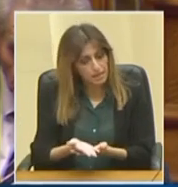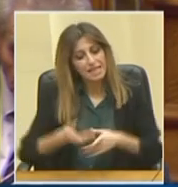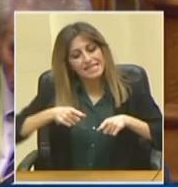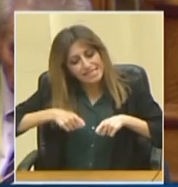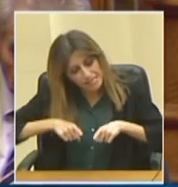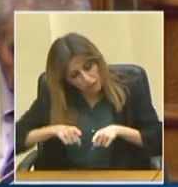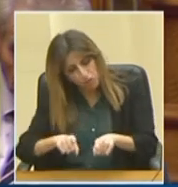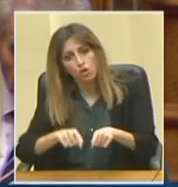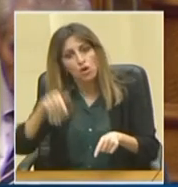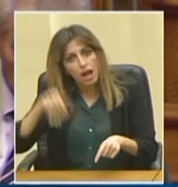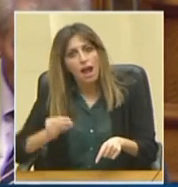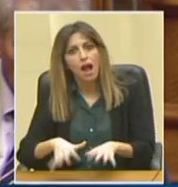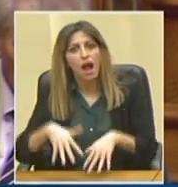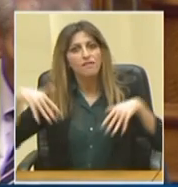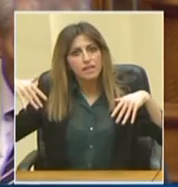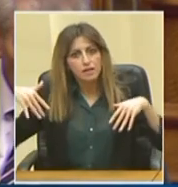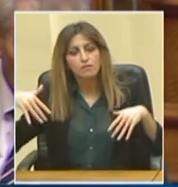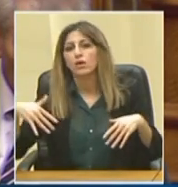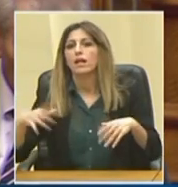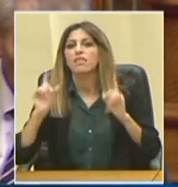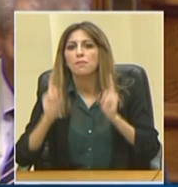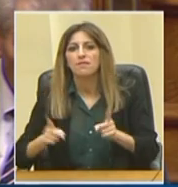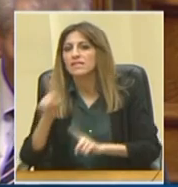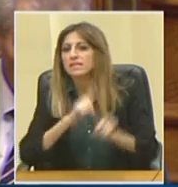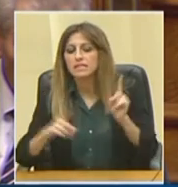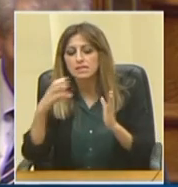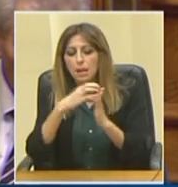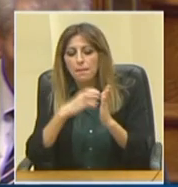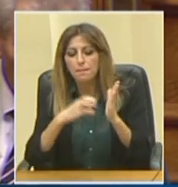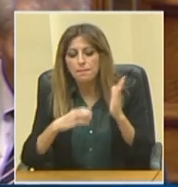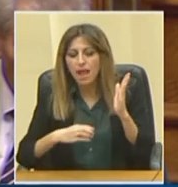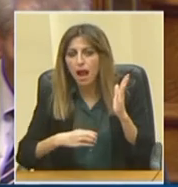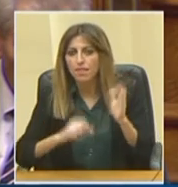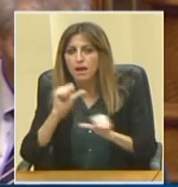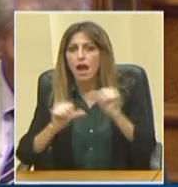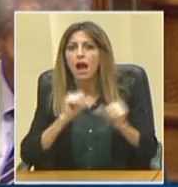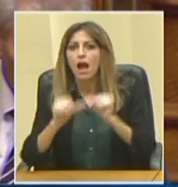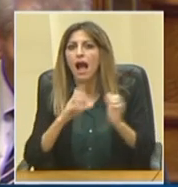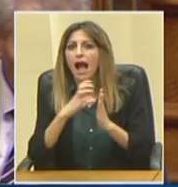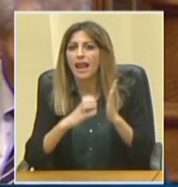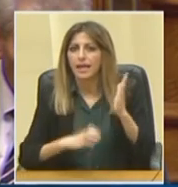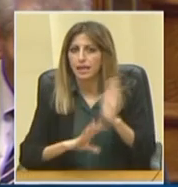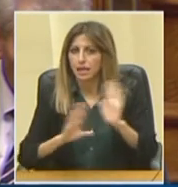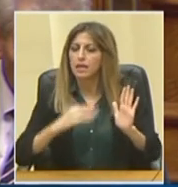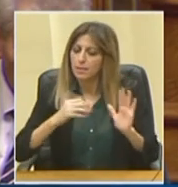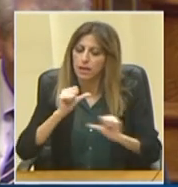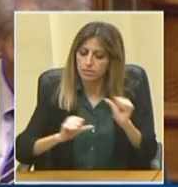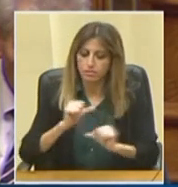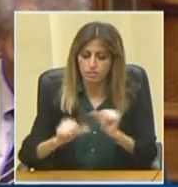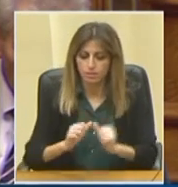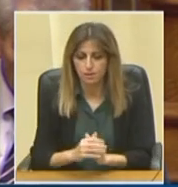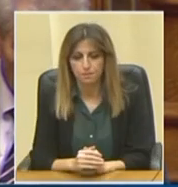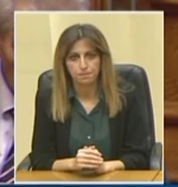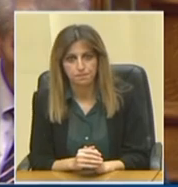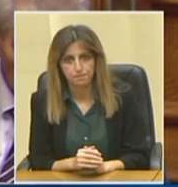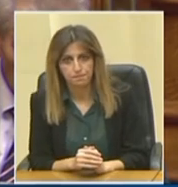το περιεχόμενο των προς αναθεώρηση άρθρων. Απαντά λοιπόν σε ερώτημα, αν δεν κάνω λάθος, του κ. Μπένου και λέει